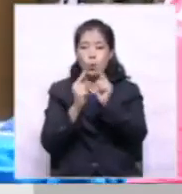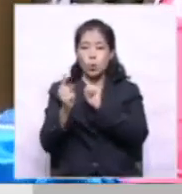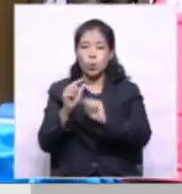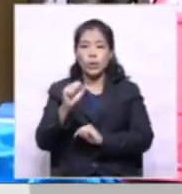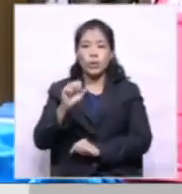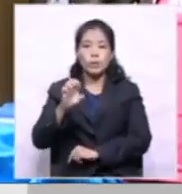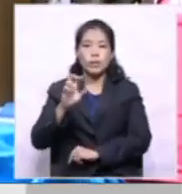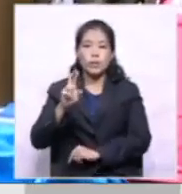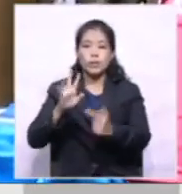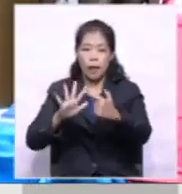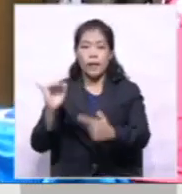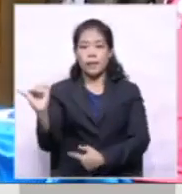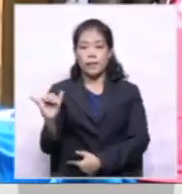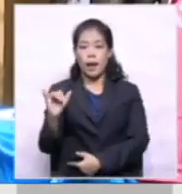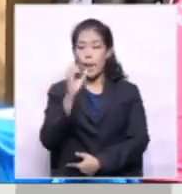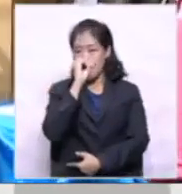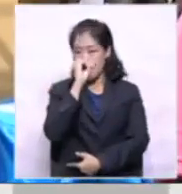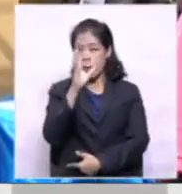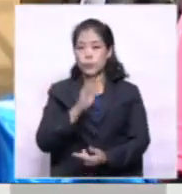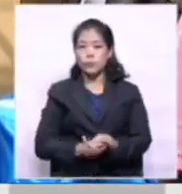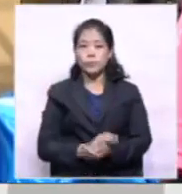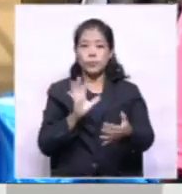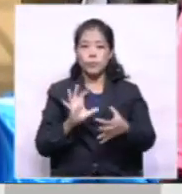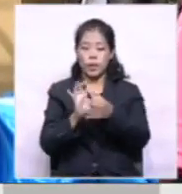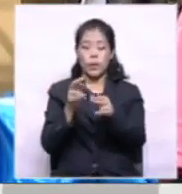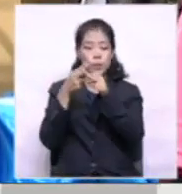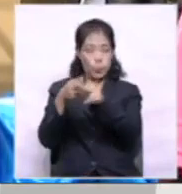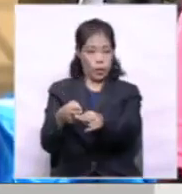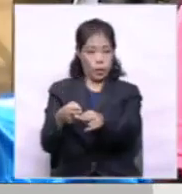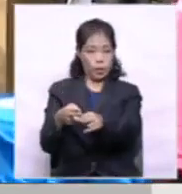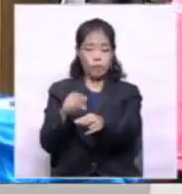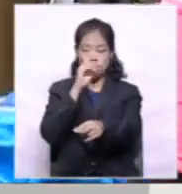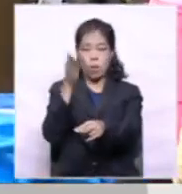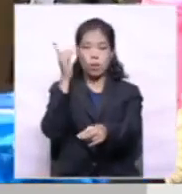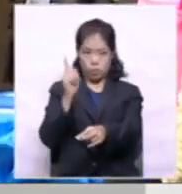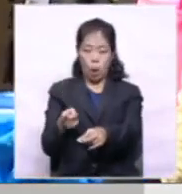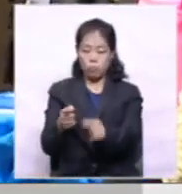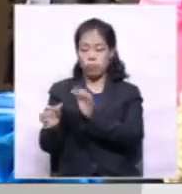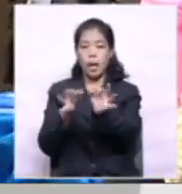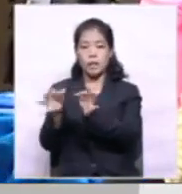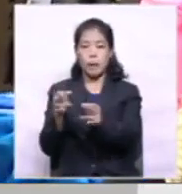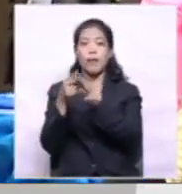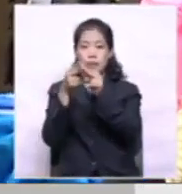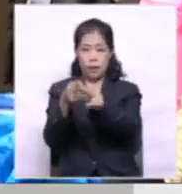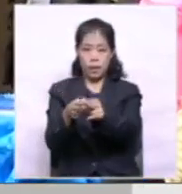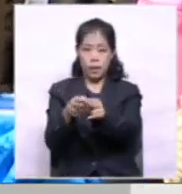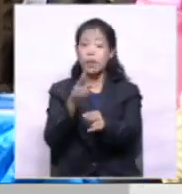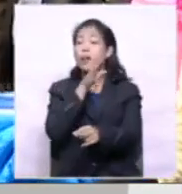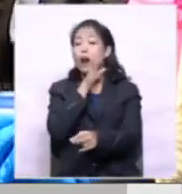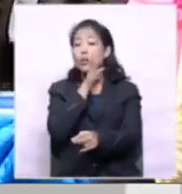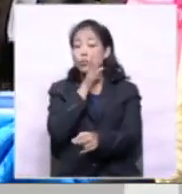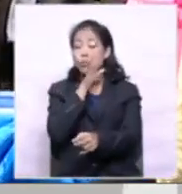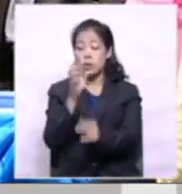ชี้แจงเหตุการณ์ที่เกิดขึ้นนะครับพร้อมย้ำว่าเป็นเรื่องส่วนตัวของนายศิระและต้องชี้แจงด้วยตนเองส่วนจะได้มี